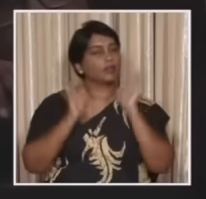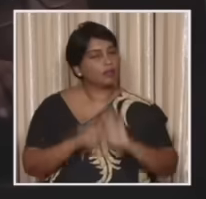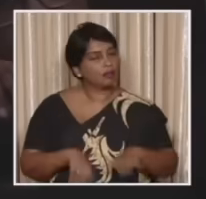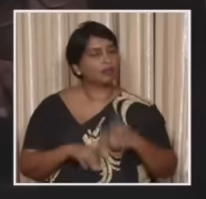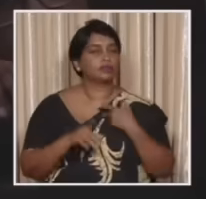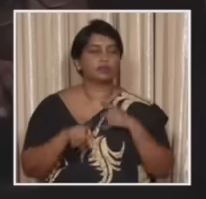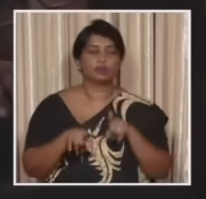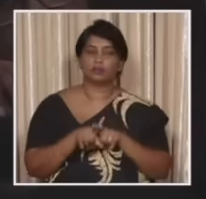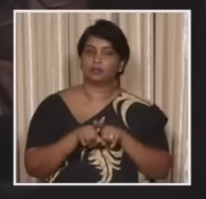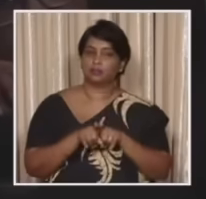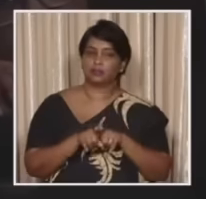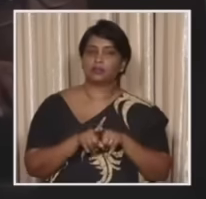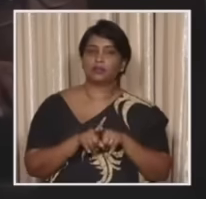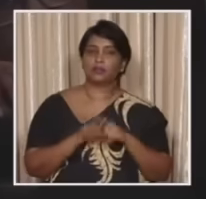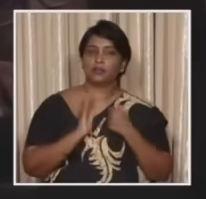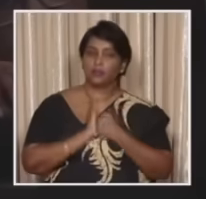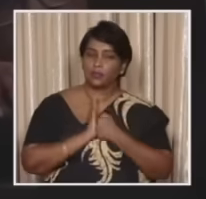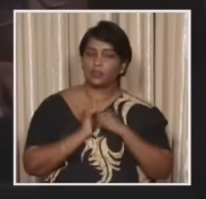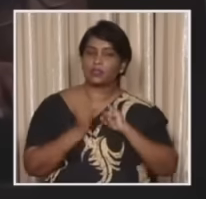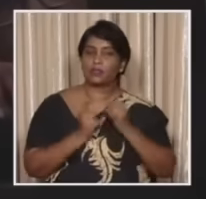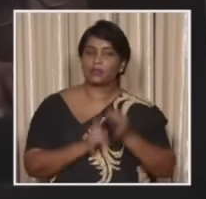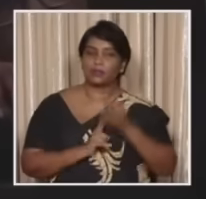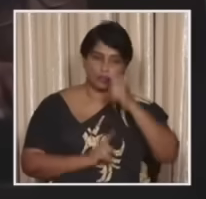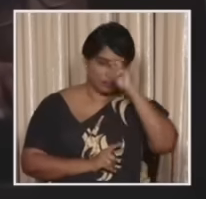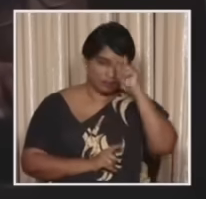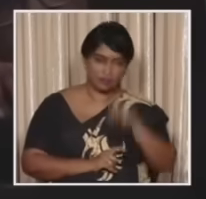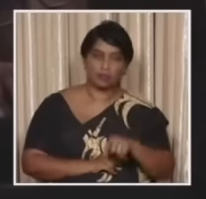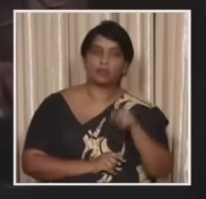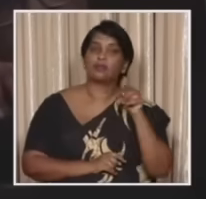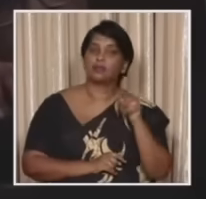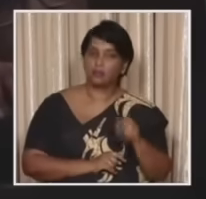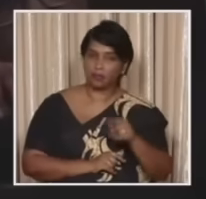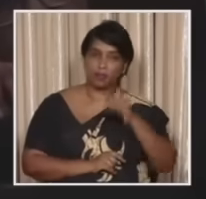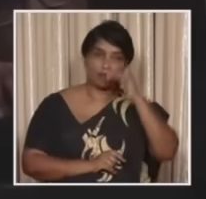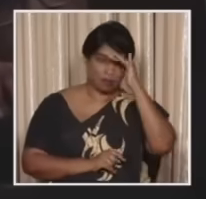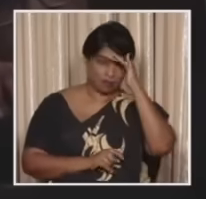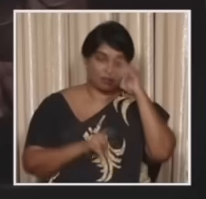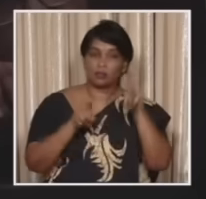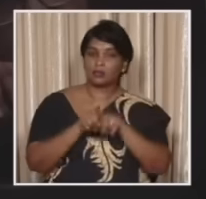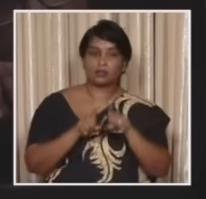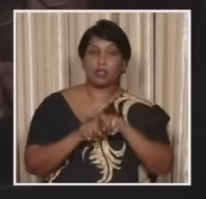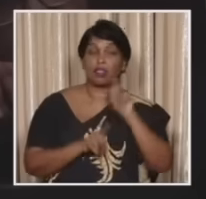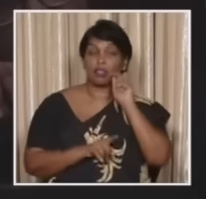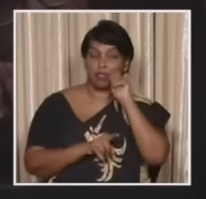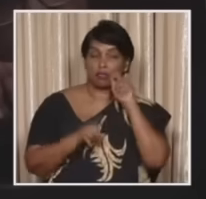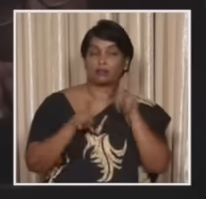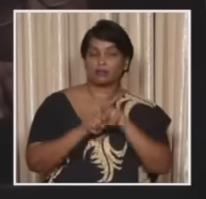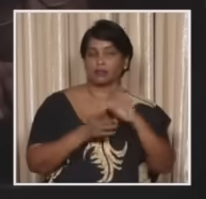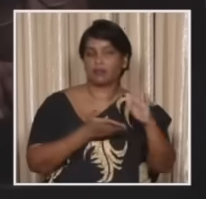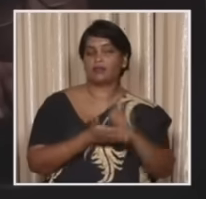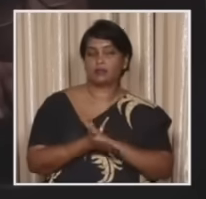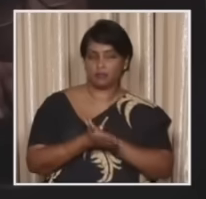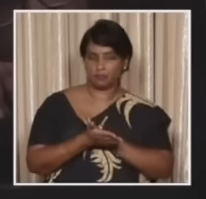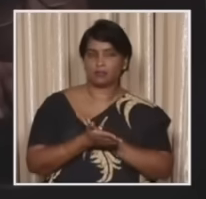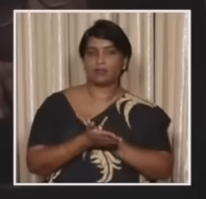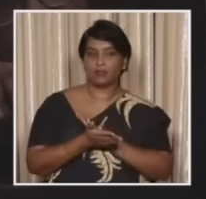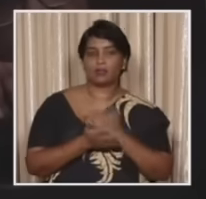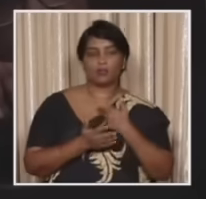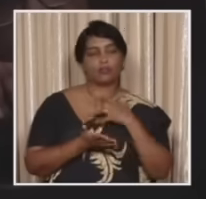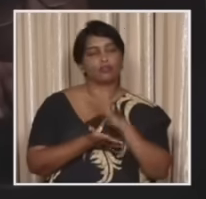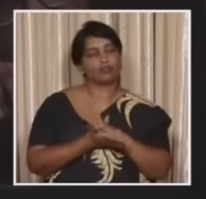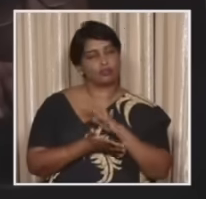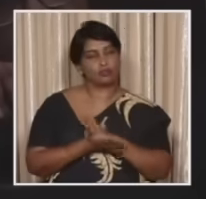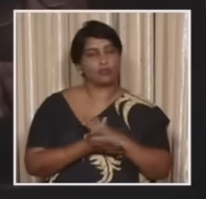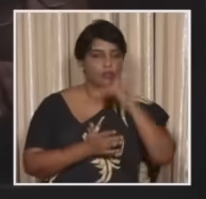ගරු කතානායකතුමනි, ගරු සජිත් ප්‍රේමදාස මැතිතුමනි, ඔබතුමා නායකයෙක් විතරක් නෙමෙයි මට වියෙක් හැටියට පිට වෙලා තිබුණා. මම අද සතුට වෙනවා